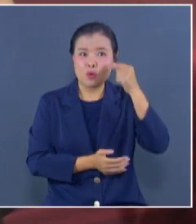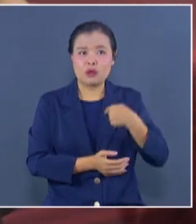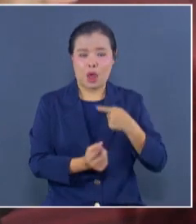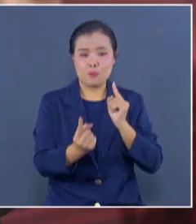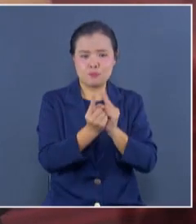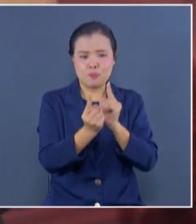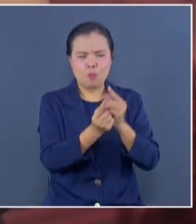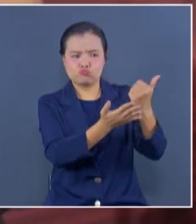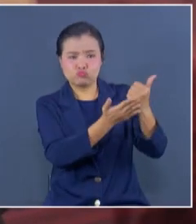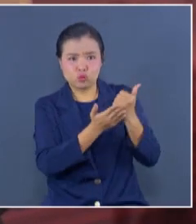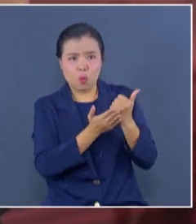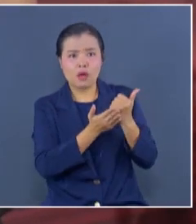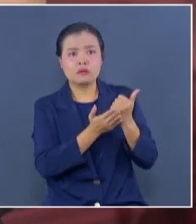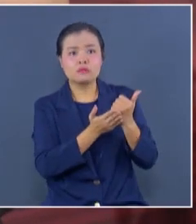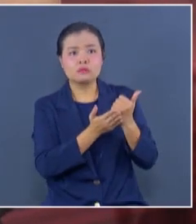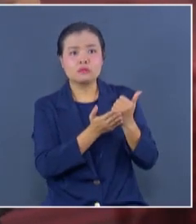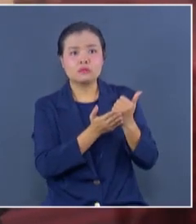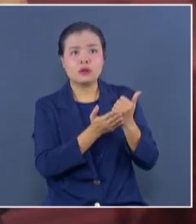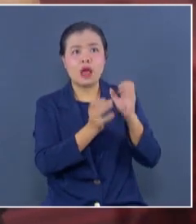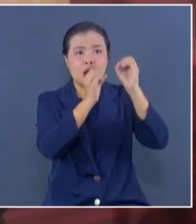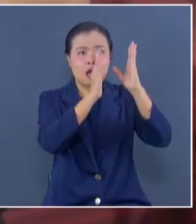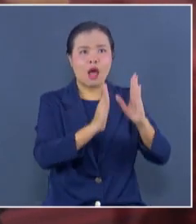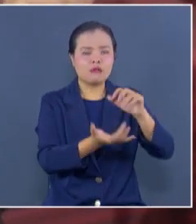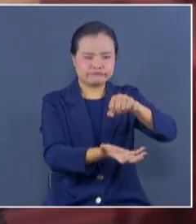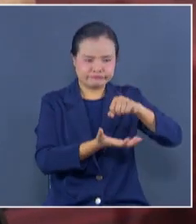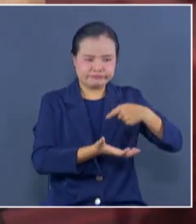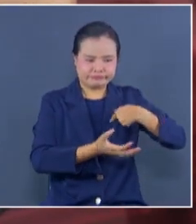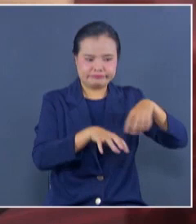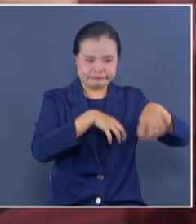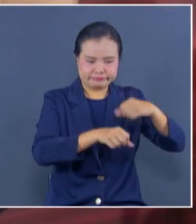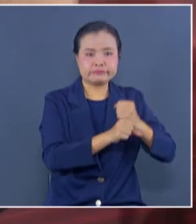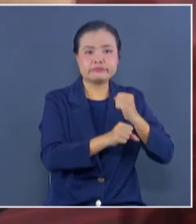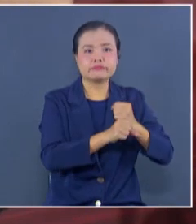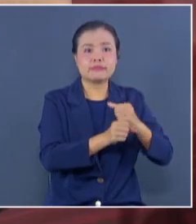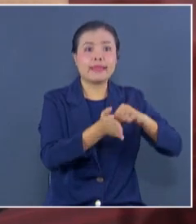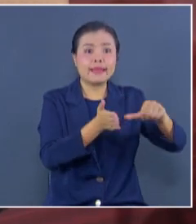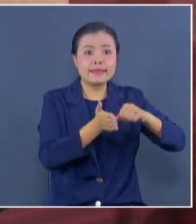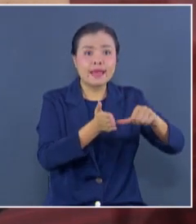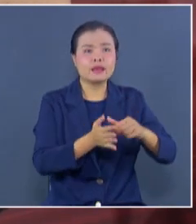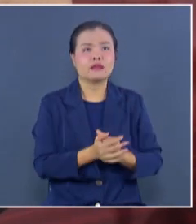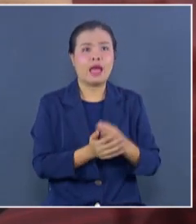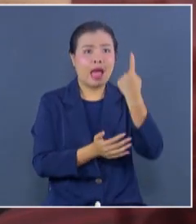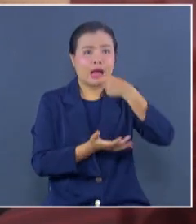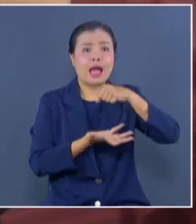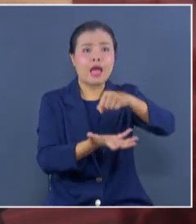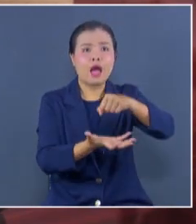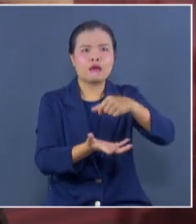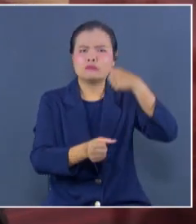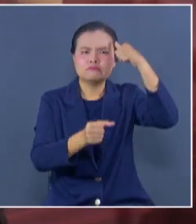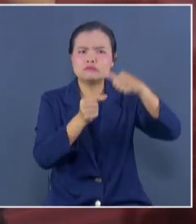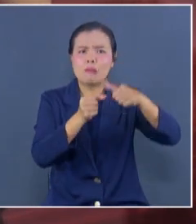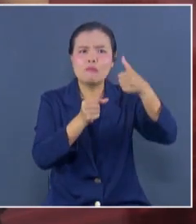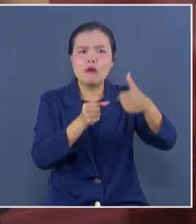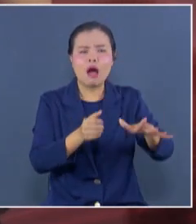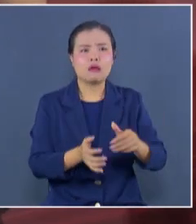จารย์แล้วให้แกแบบว่าอาจารย์บอกว่างั้นไม่ต้องเอากลับงั้นเก็บไว้กับแกเดี๋ยวแกไปจัดการให้อะไร แล้วจำได้ไหมว่าใครเป็นคนให้เรา จำไม่ได้เพราะว่